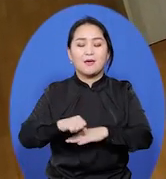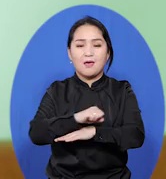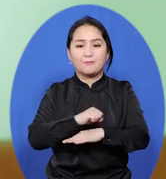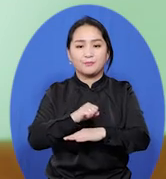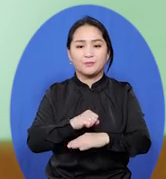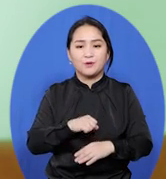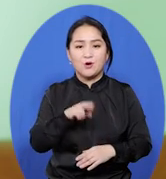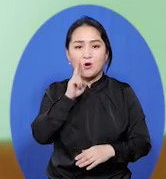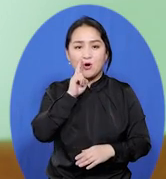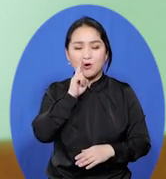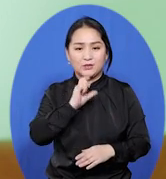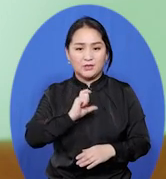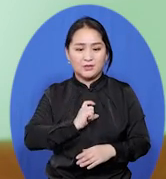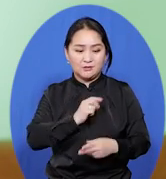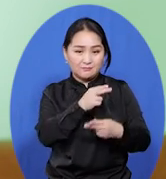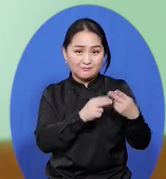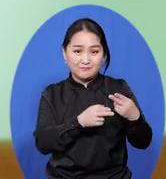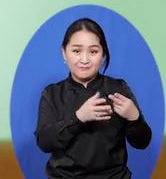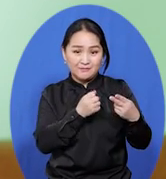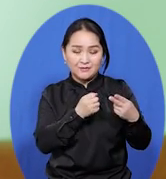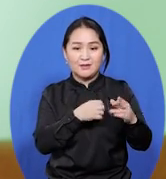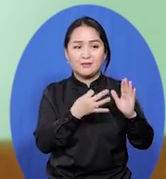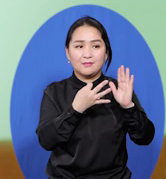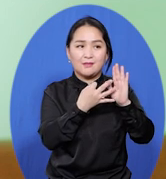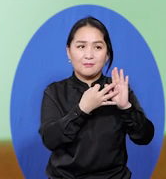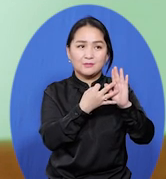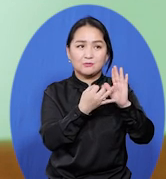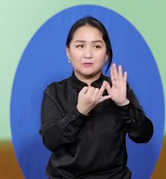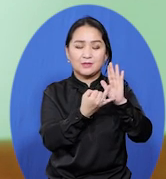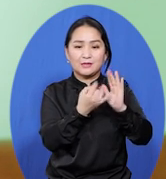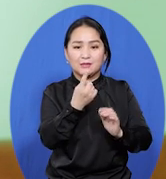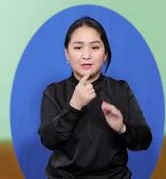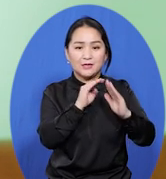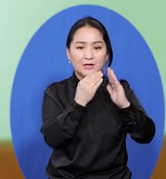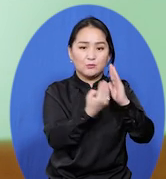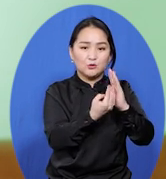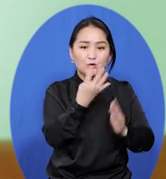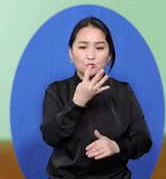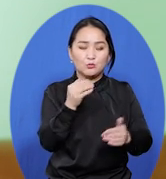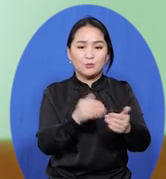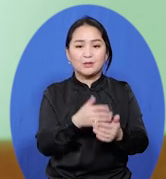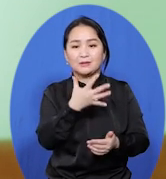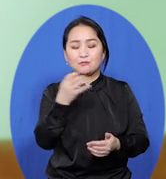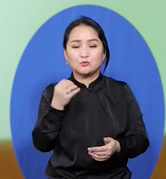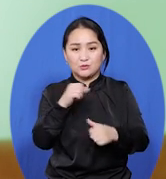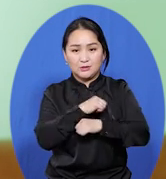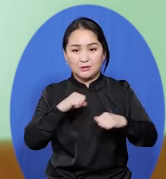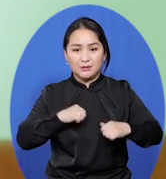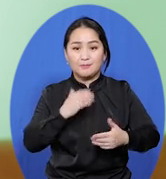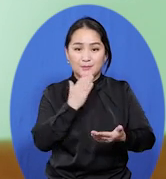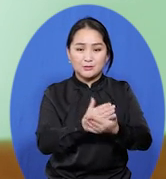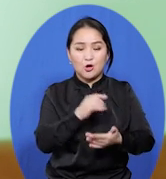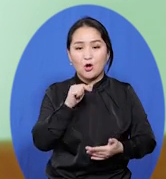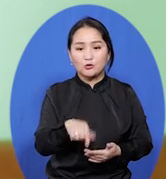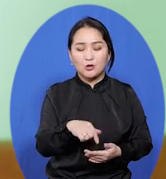аймгийн хувьд хүнсний эрхийн бичгийн үйлчилгээ авдаг оны ихэнд 871 өрхийн 4500 гаруй иргэн байсан.